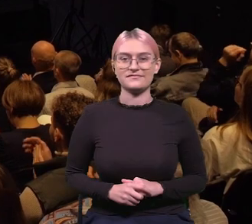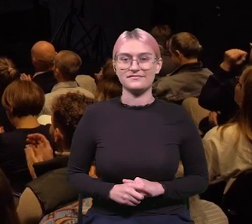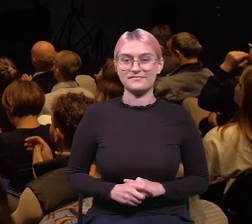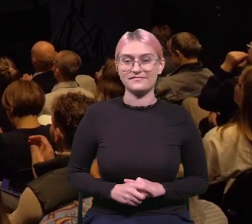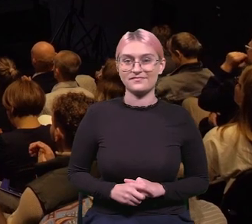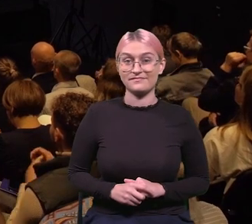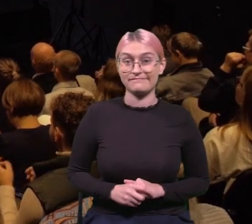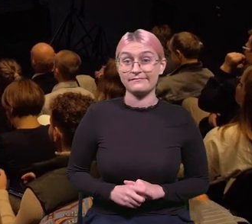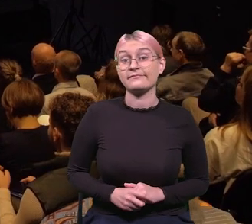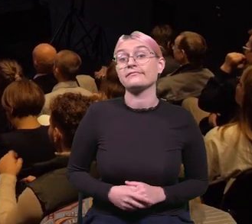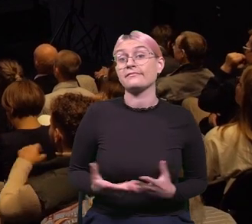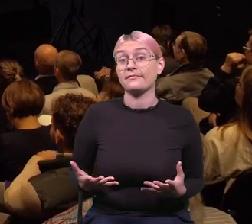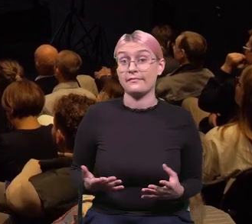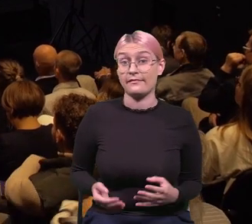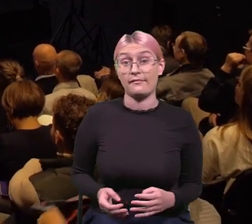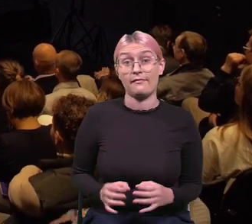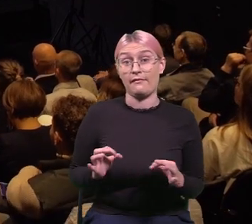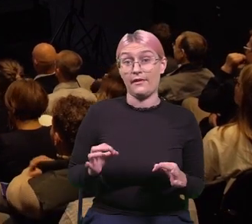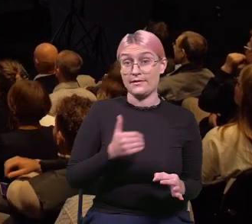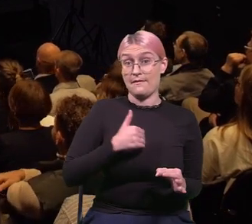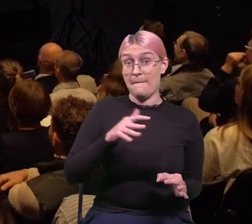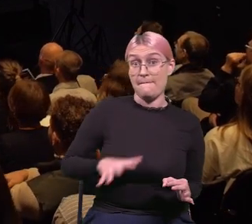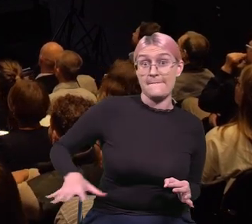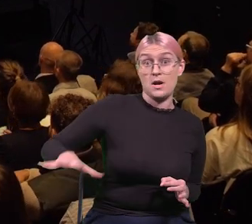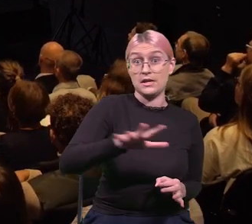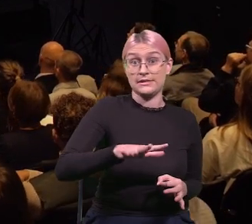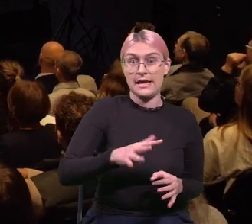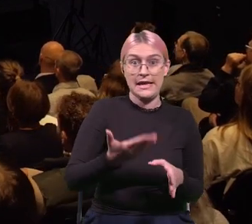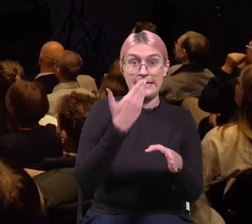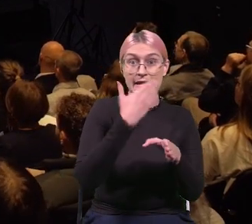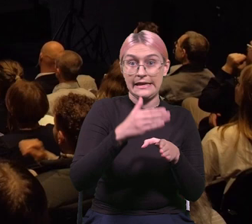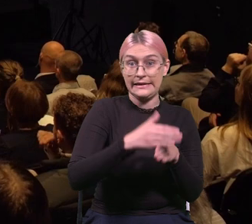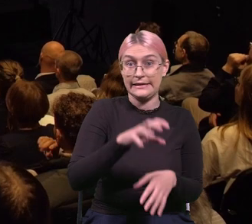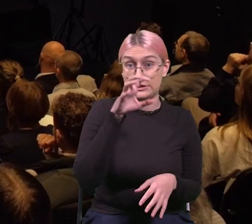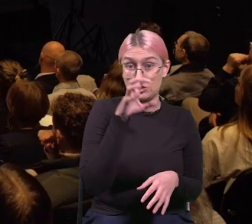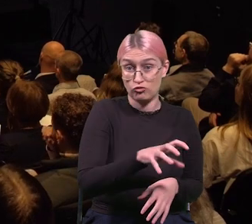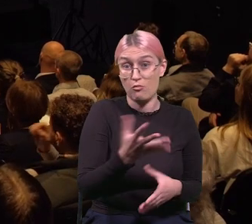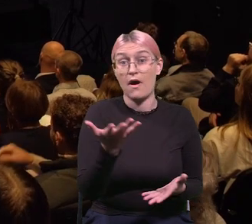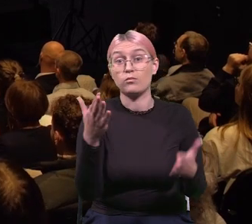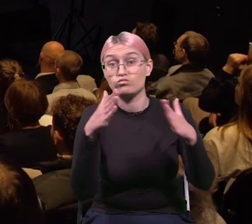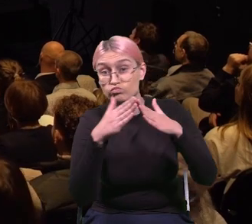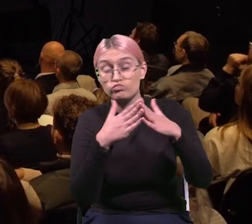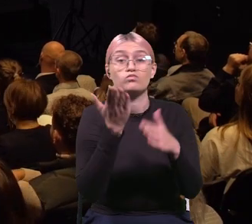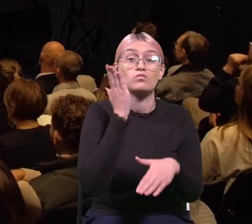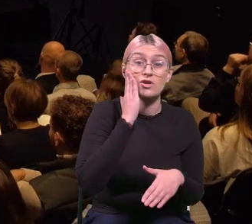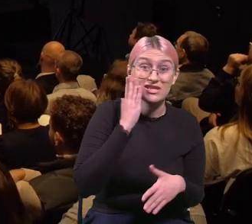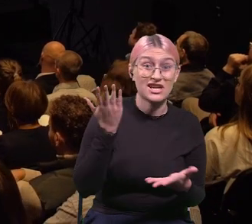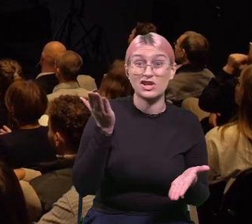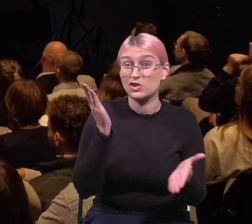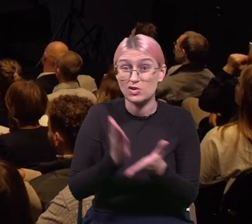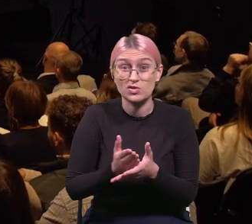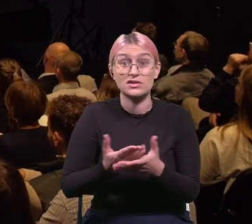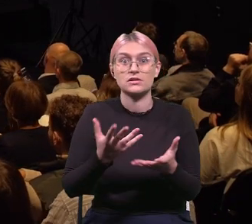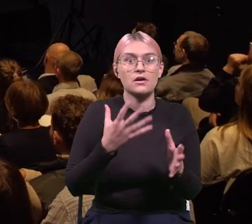W Polsce właśnie kończy się Festiwal Kredytu Hipotecznego. Jego główną bohaterką jest rata. To już nie jest mini ratka, tylko rata, która